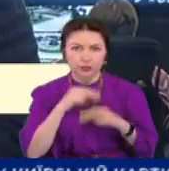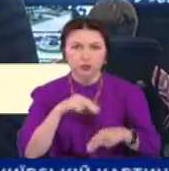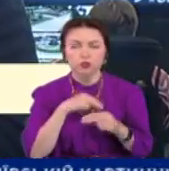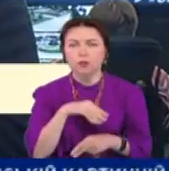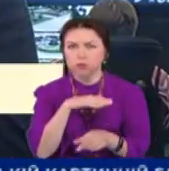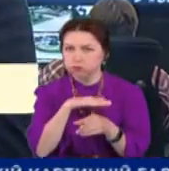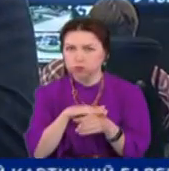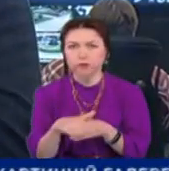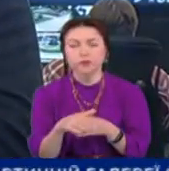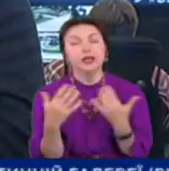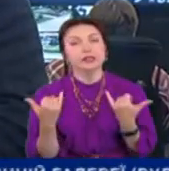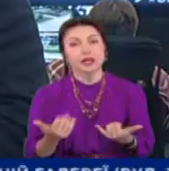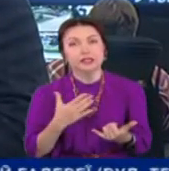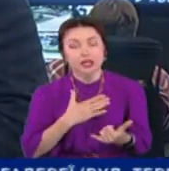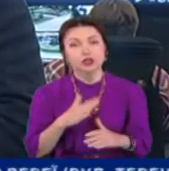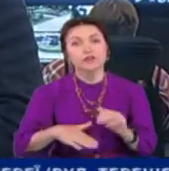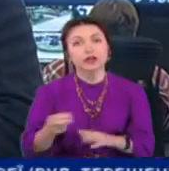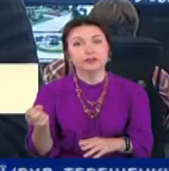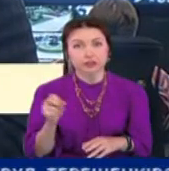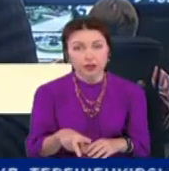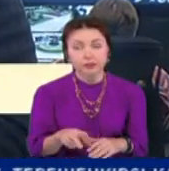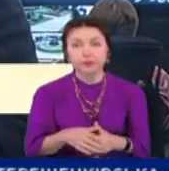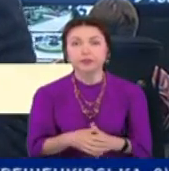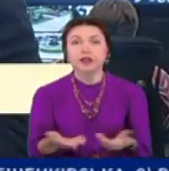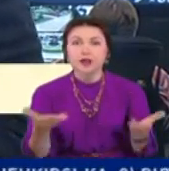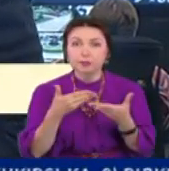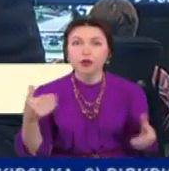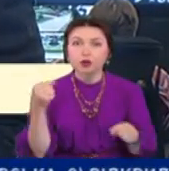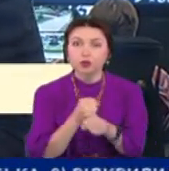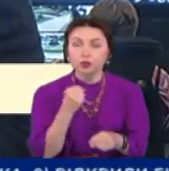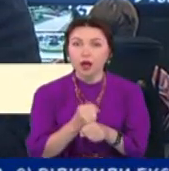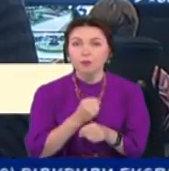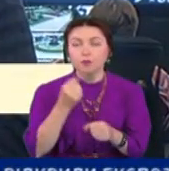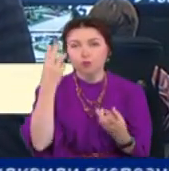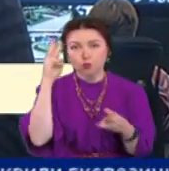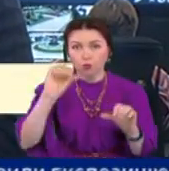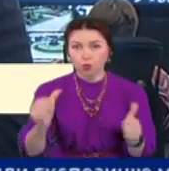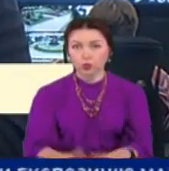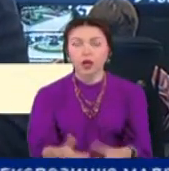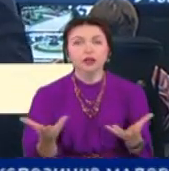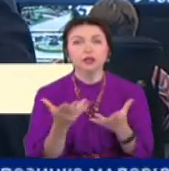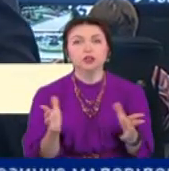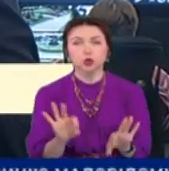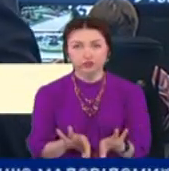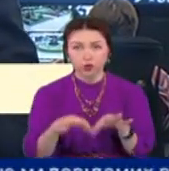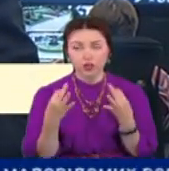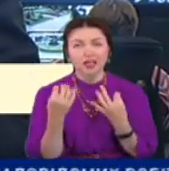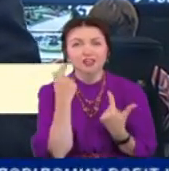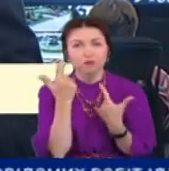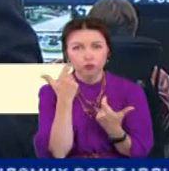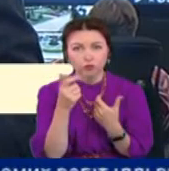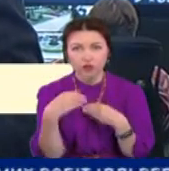Зараз нашими фахівцями ми розробляємо модуль, який дозволить інформувати